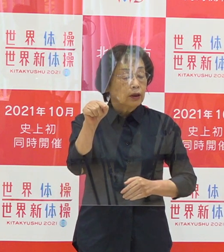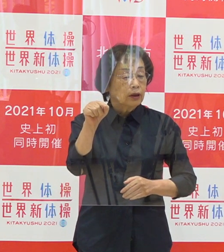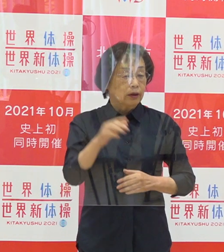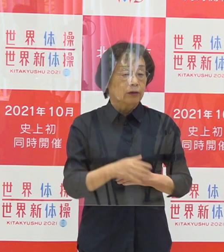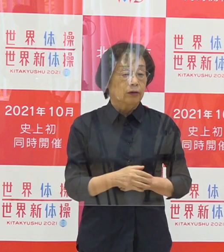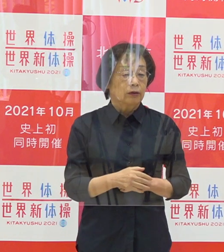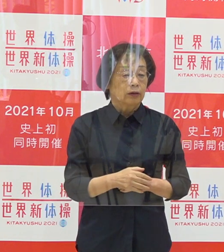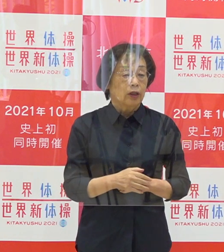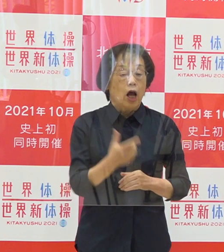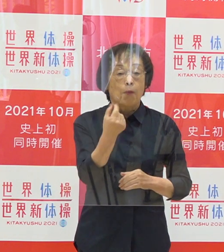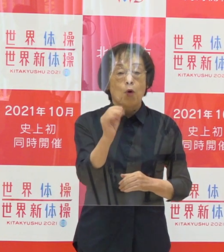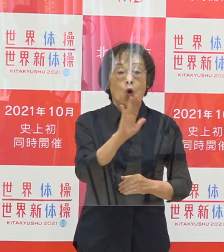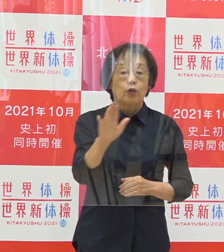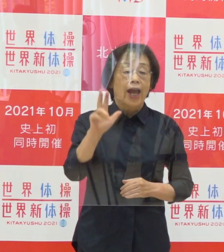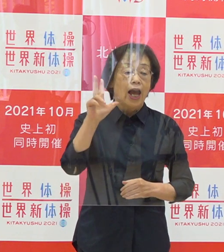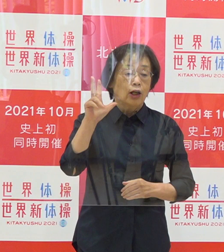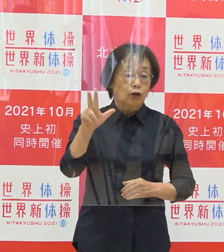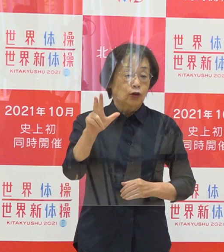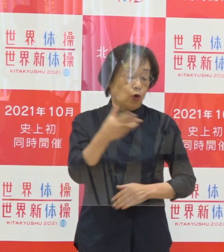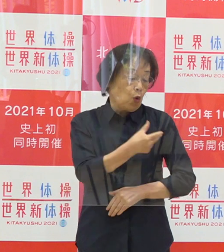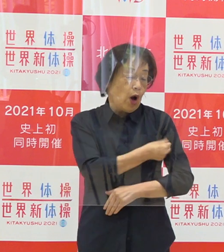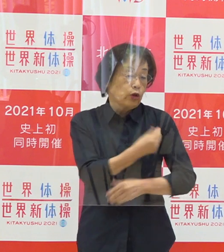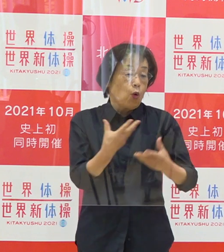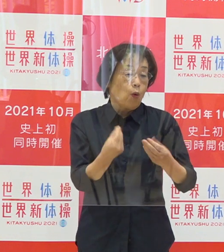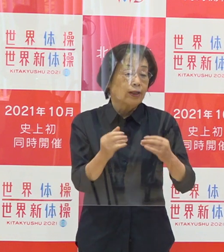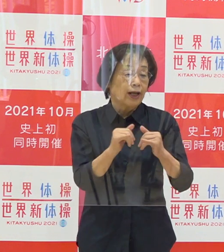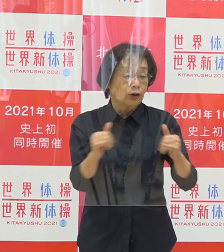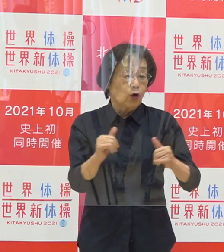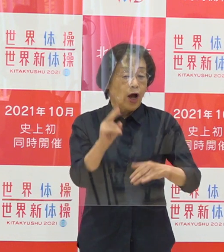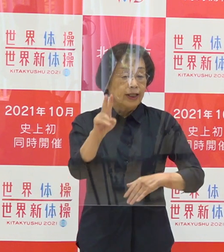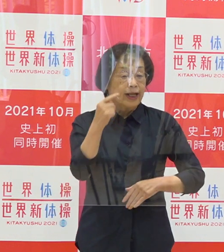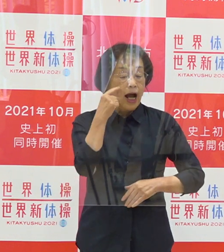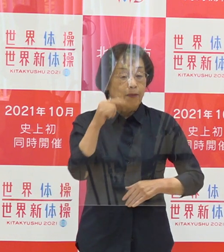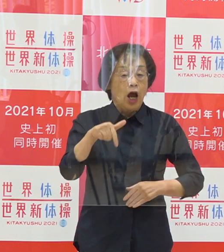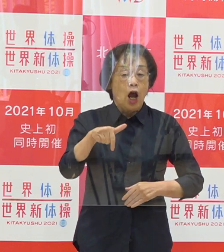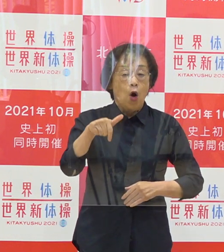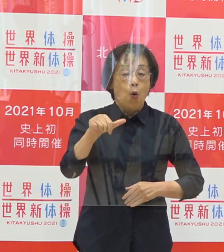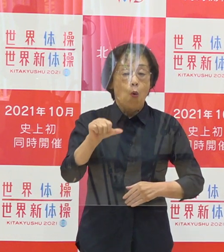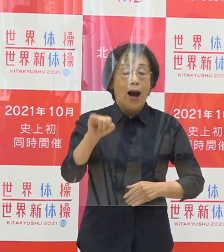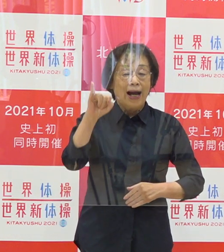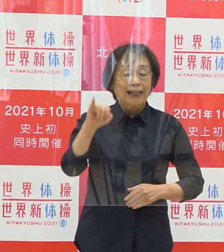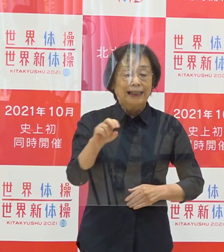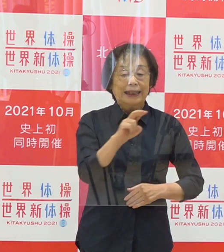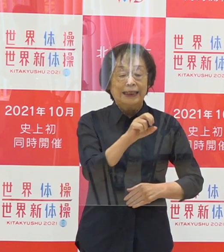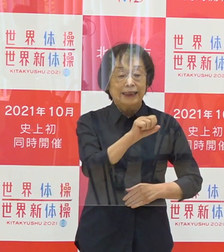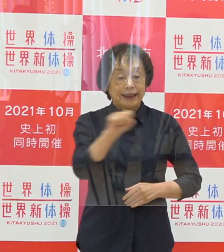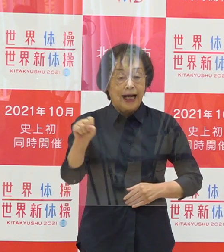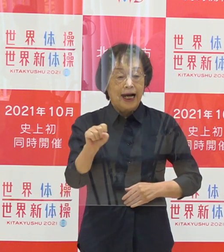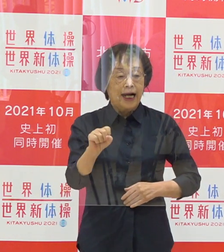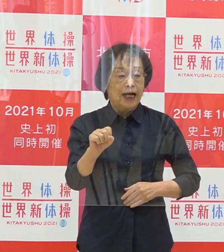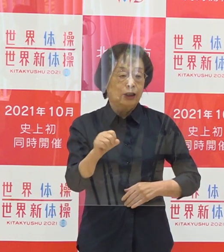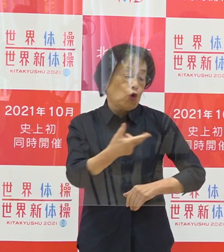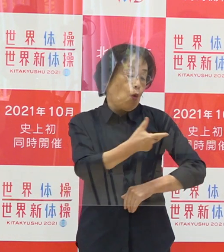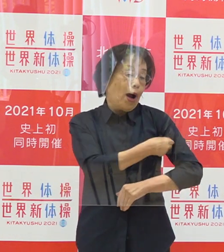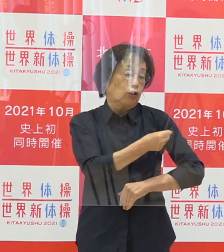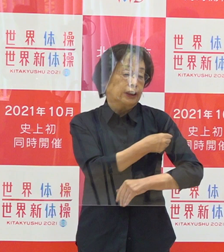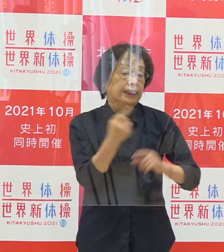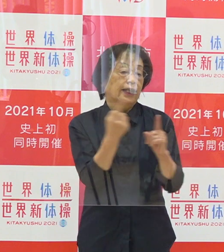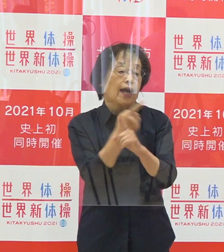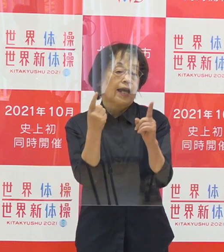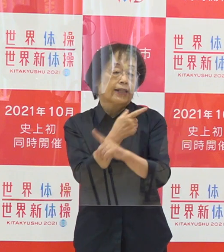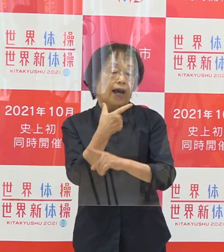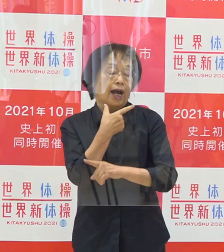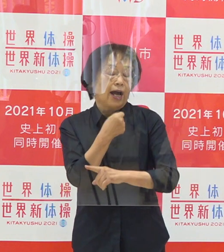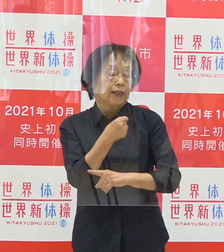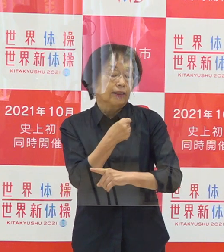そのモデルナワクチン1回目打たれた方がですね、2回目ファイザーの方に変更したいという、まあ、ちょっとご相談も今少し数件いただいているところ